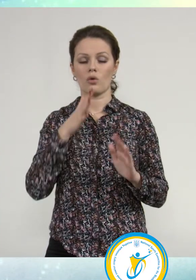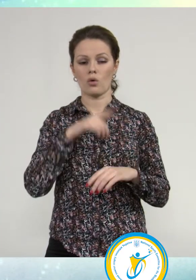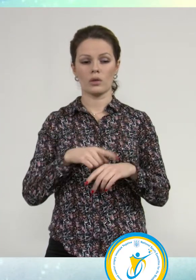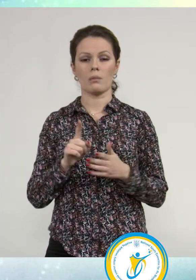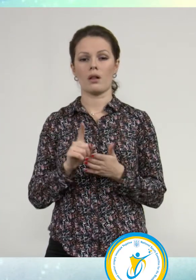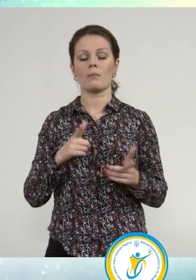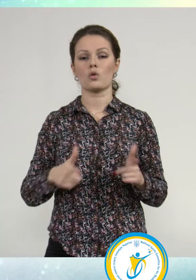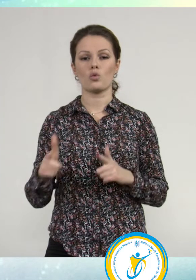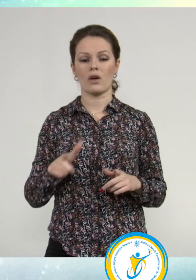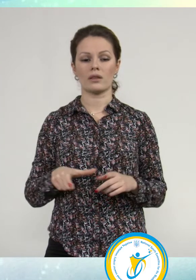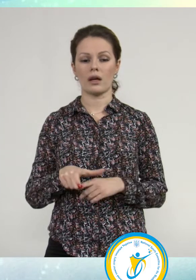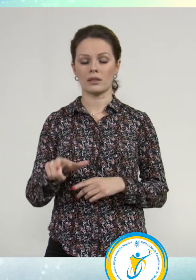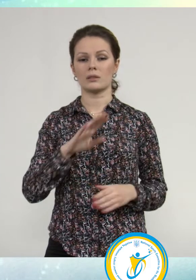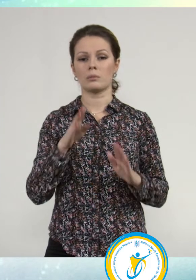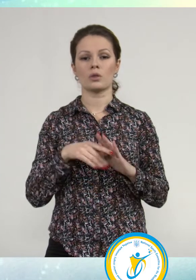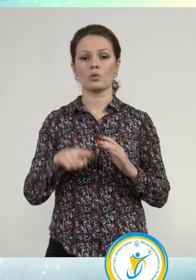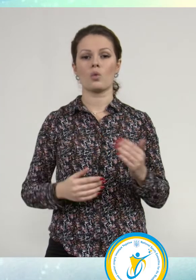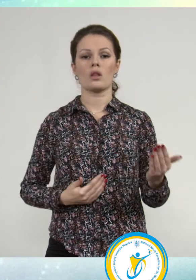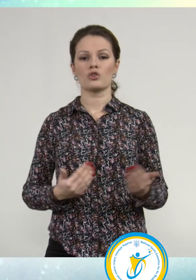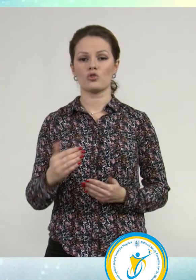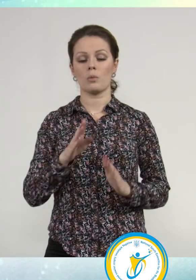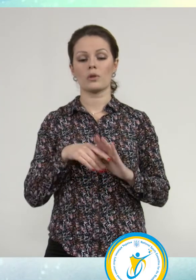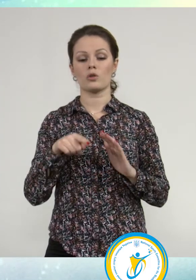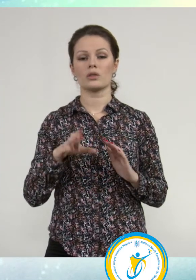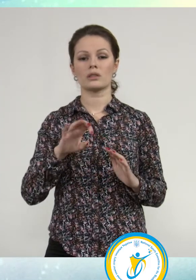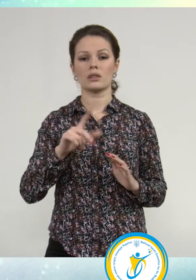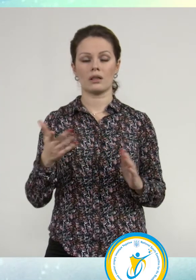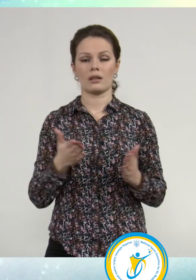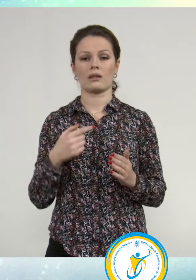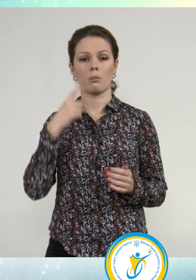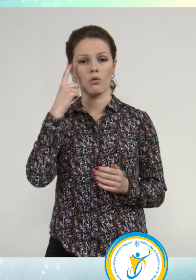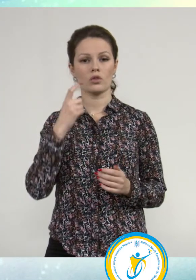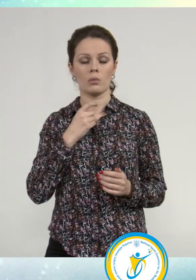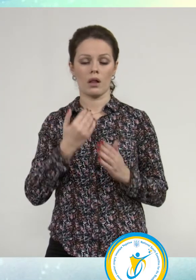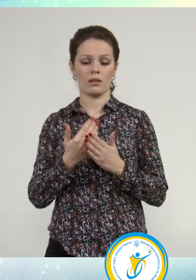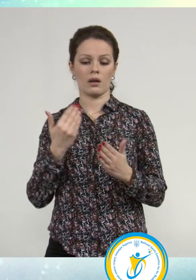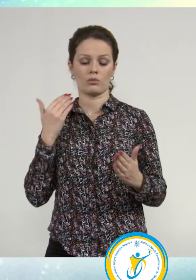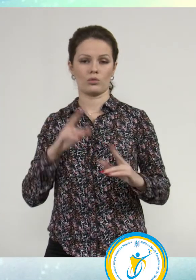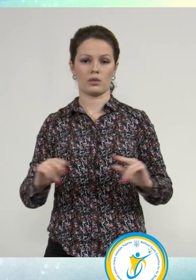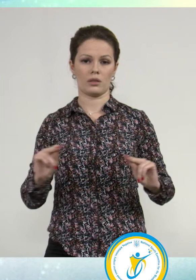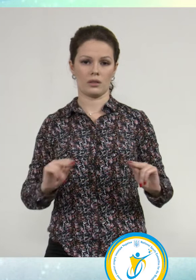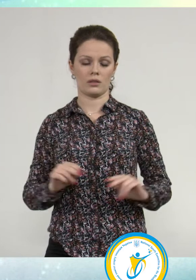траси під ту лижню, під той стиль, який нам повідомляли накануні тренері. Ну,